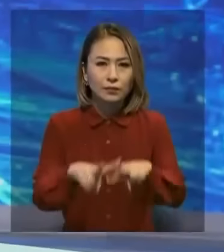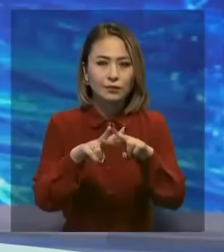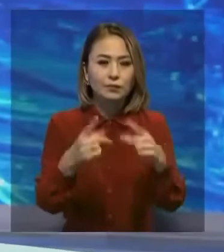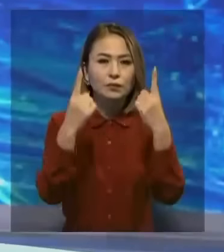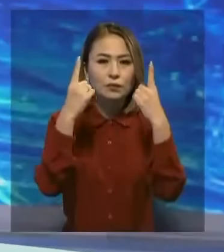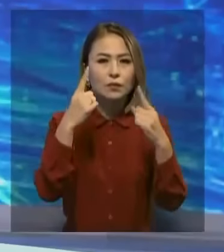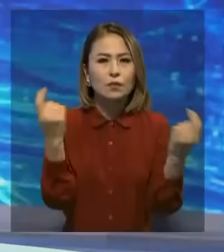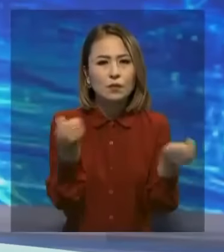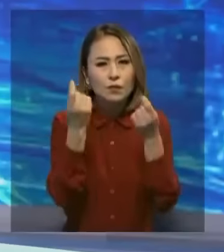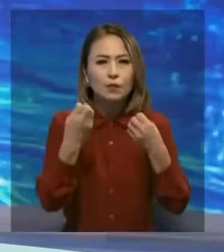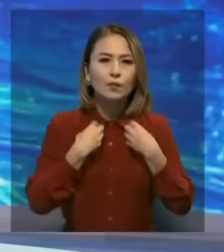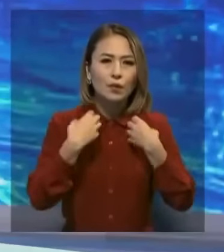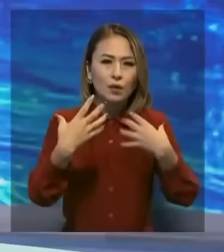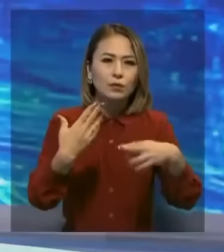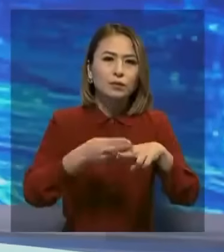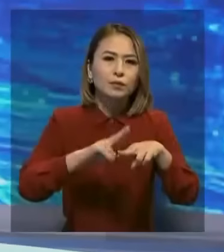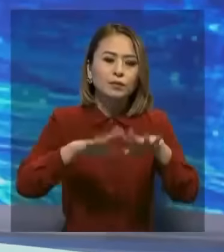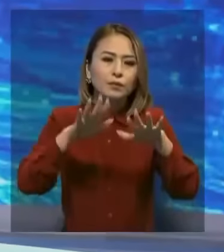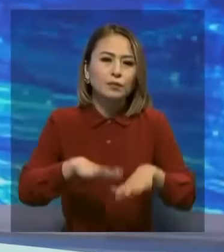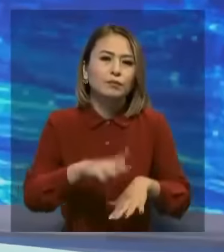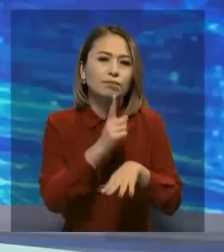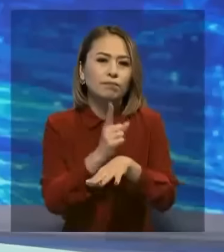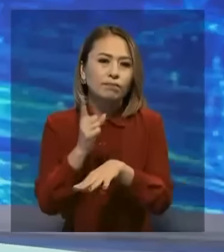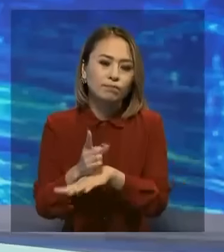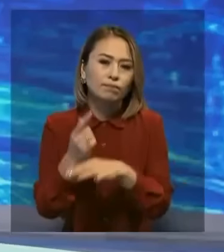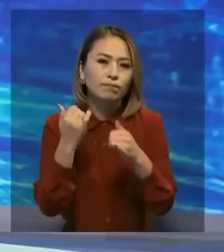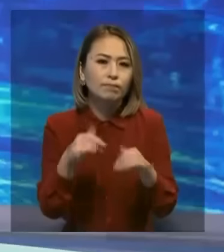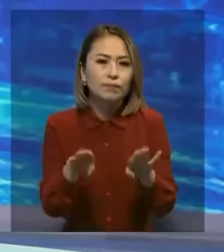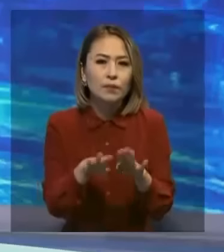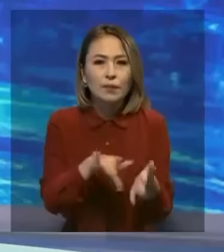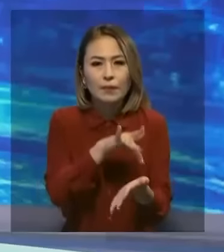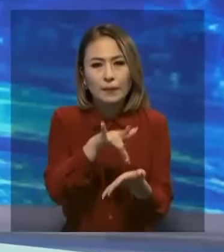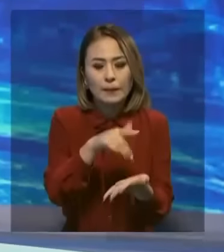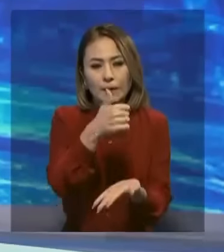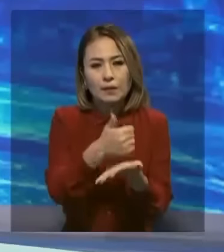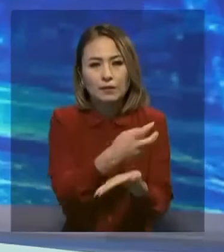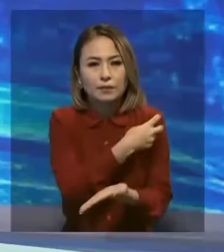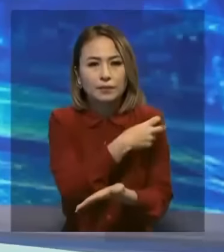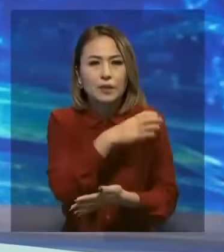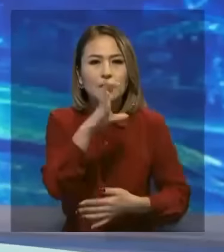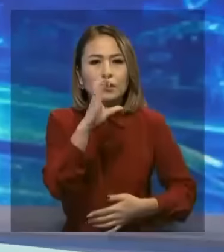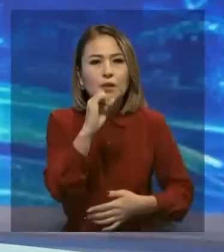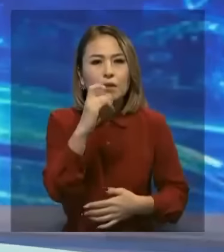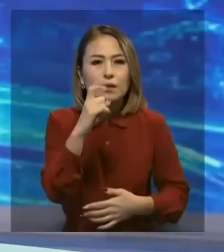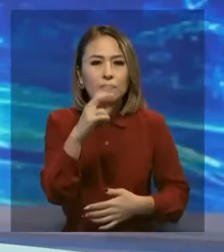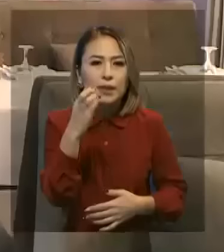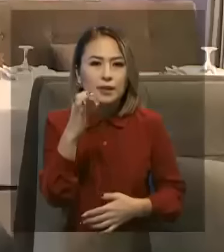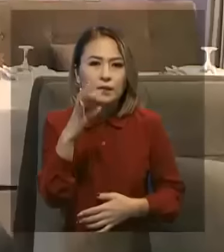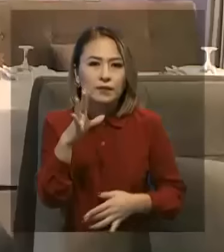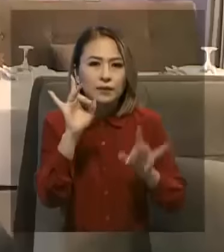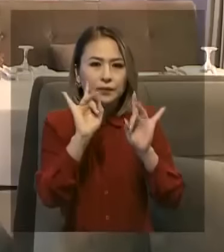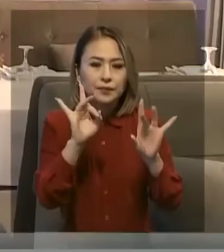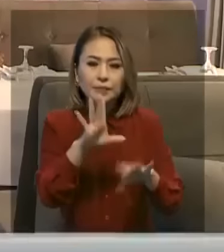Елордада ірі той думан мен ұжымдық кештер өткізуге тыйым салынды. Бұл туралы қалалық бас санитарлық дәрігер Сархат